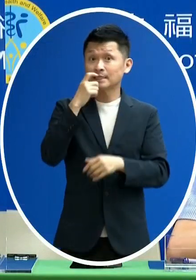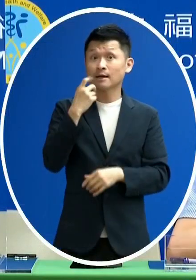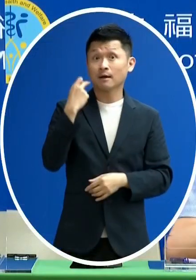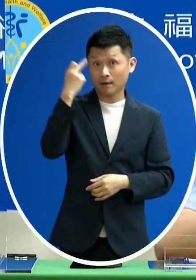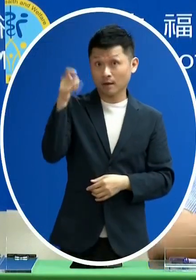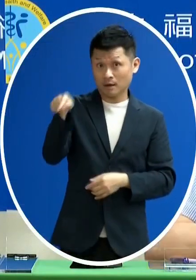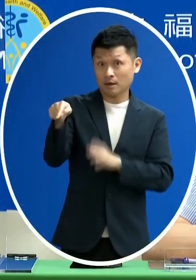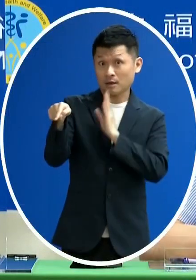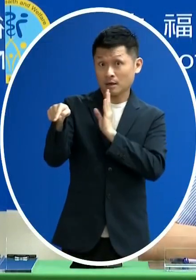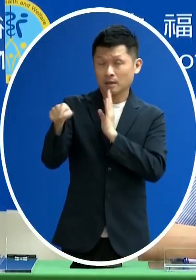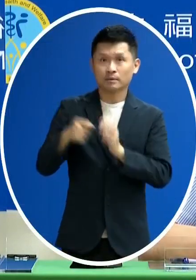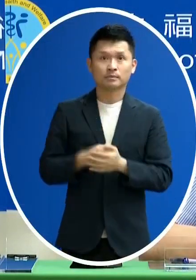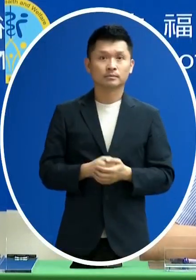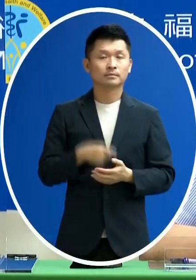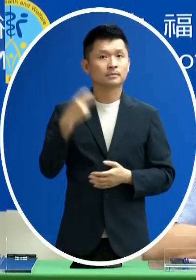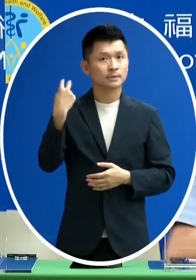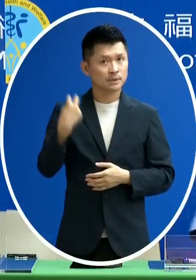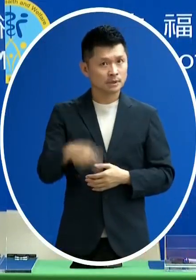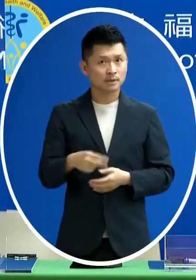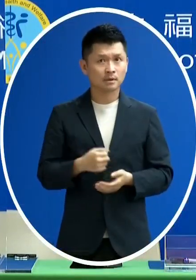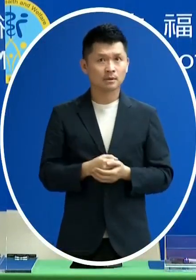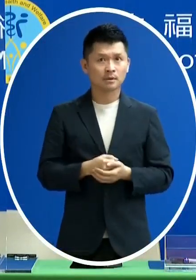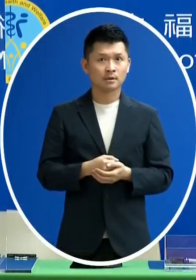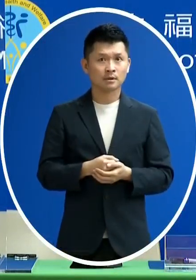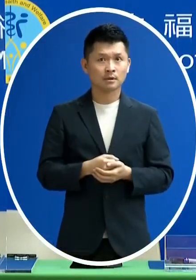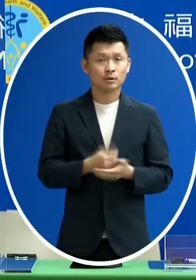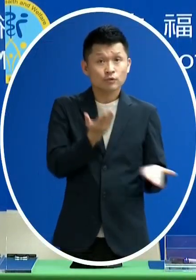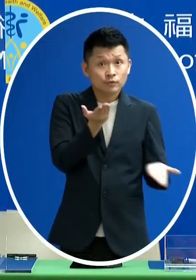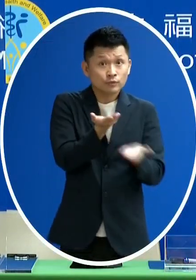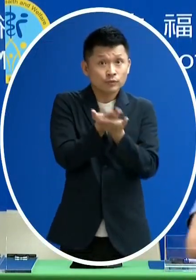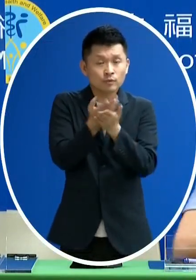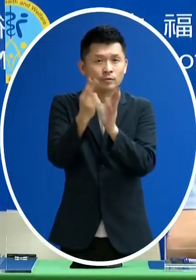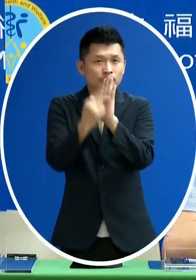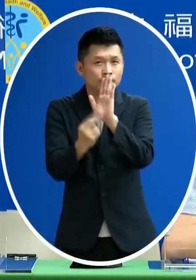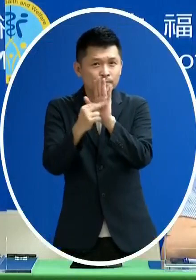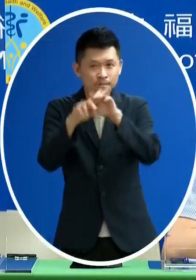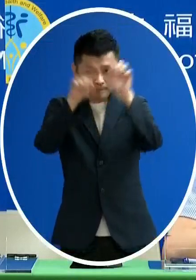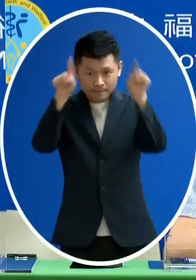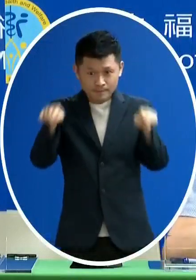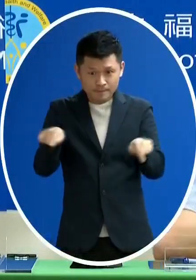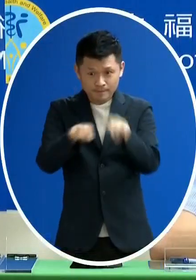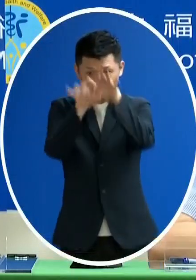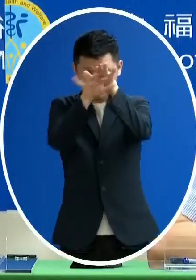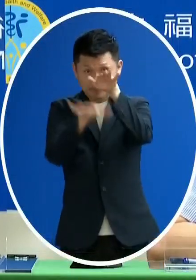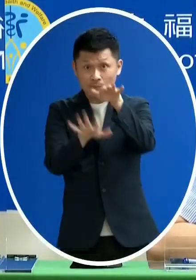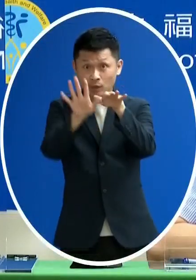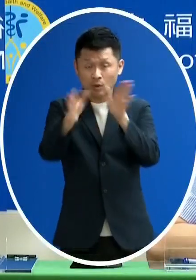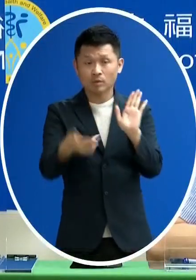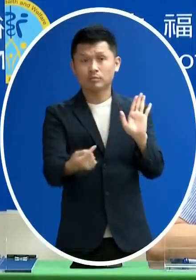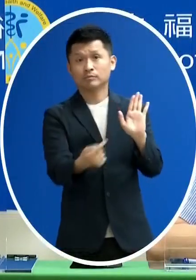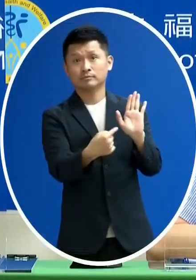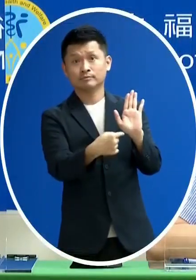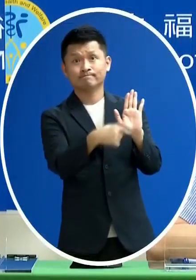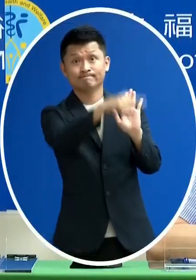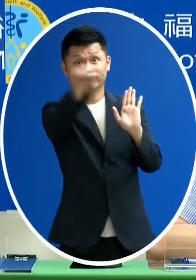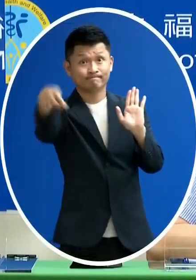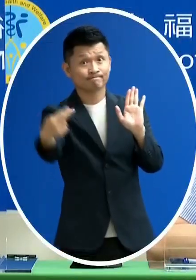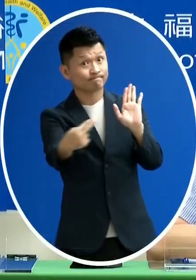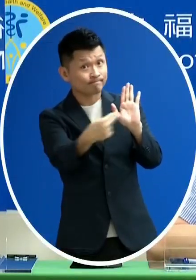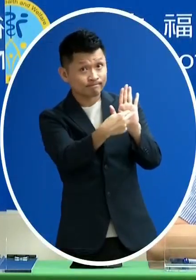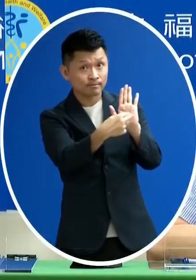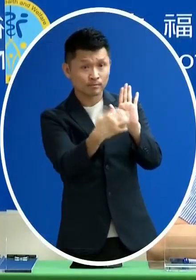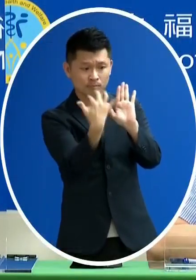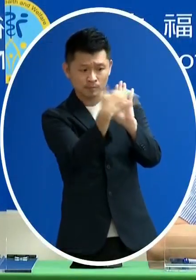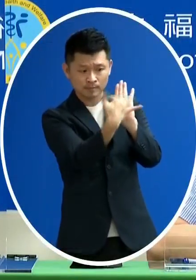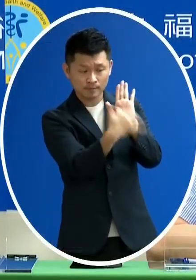它其实也有给我们相关的一个说明函。那各位看一下，在这个说明函